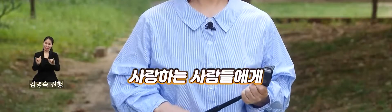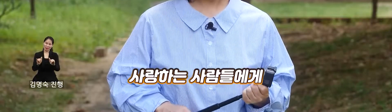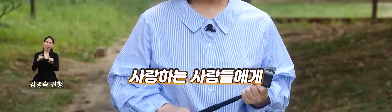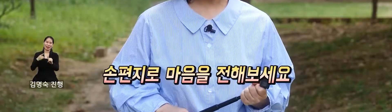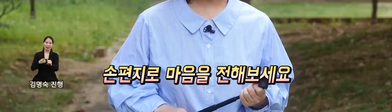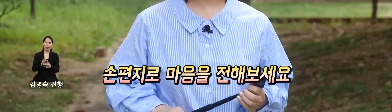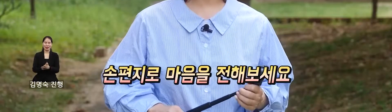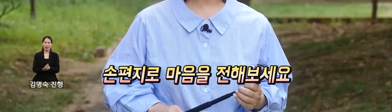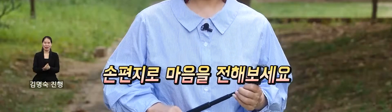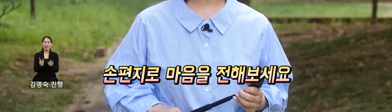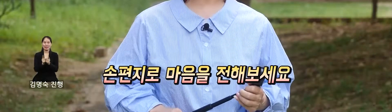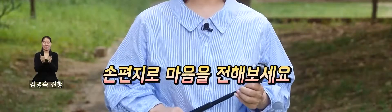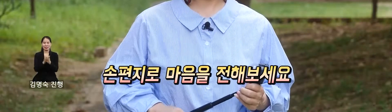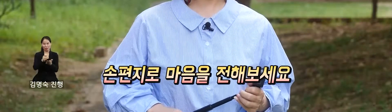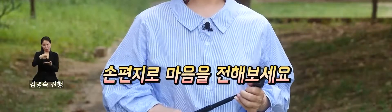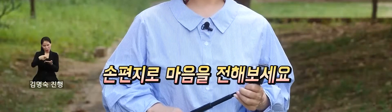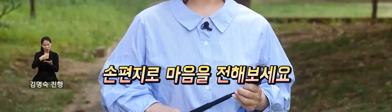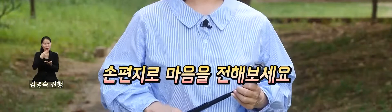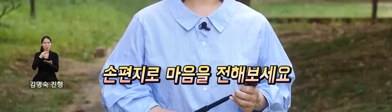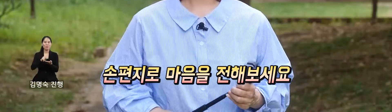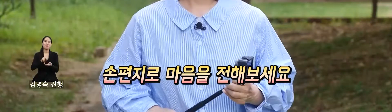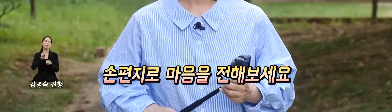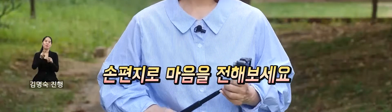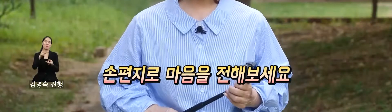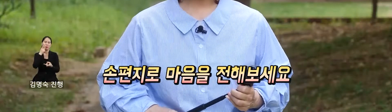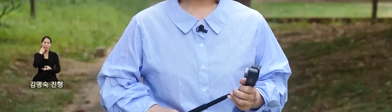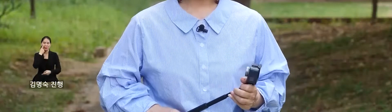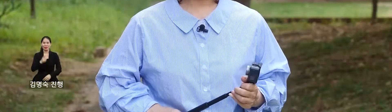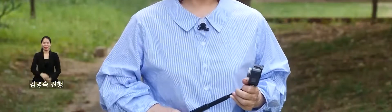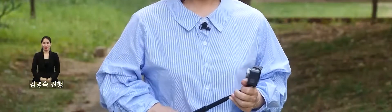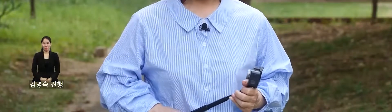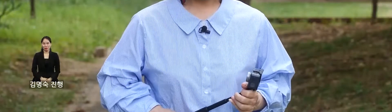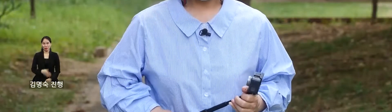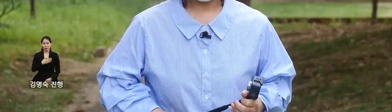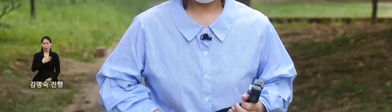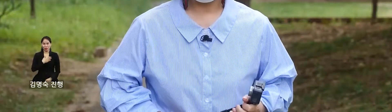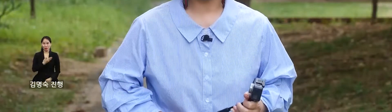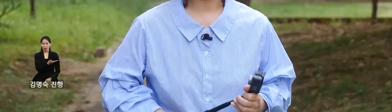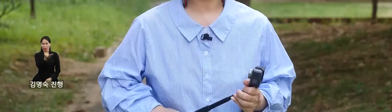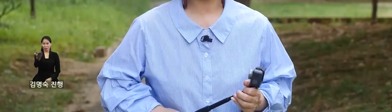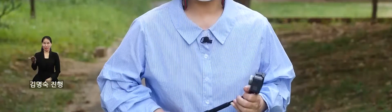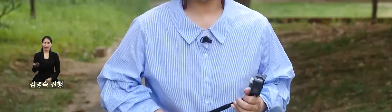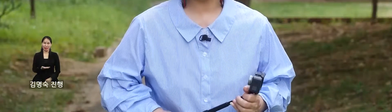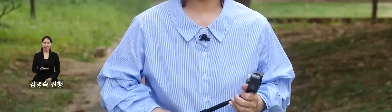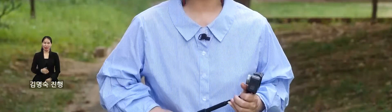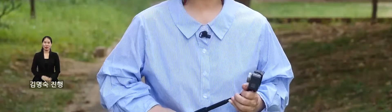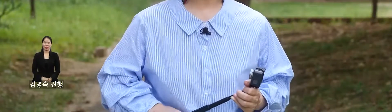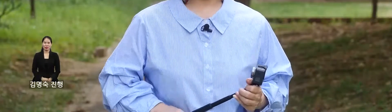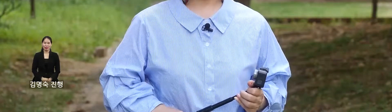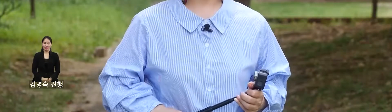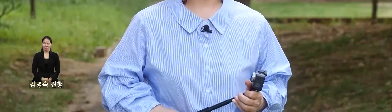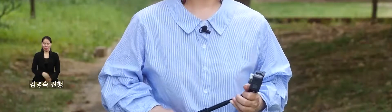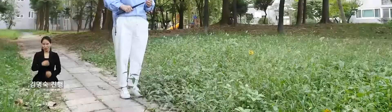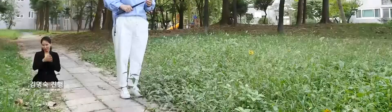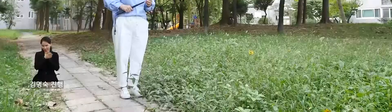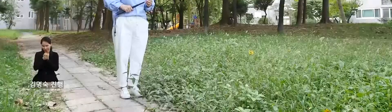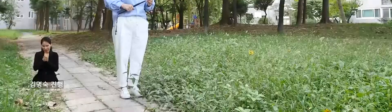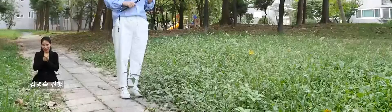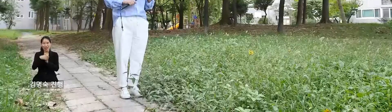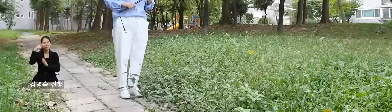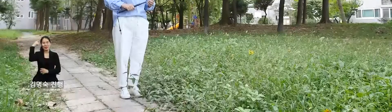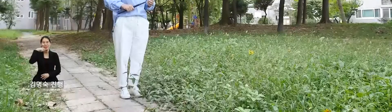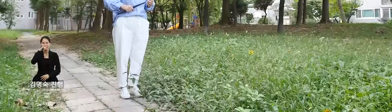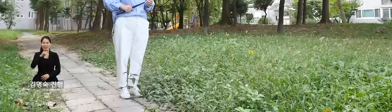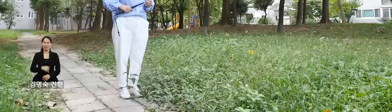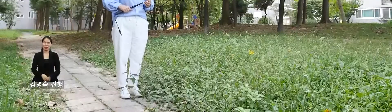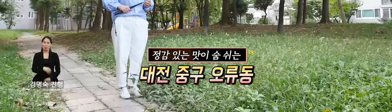사람들에게 손편지 한번 써보는 건 어떨까요? 저는 오늘 여러분들에게 또 그런 정감 있는 또